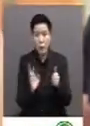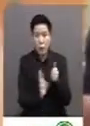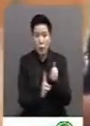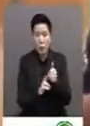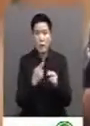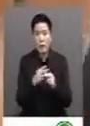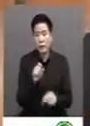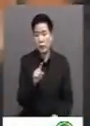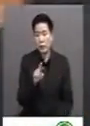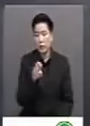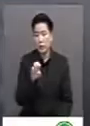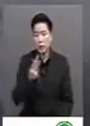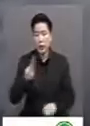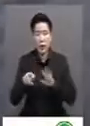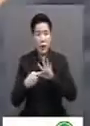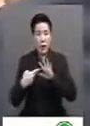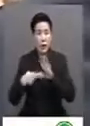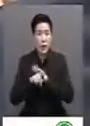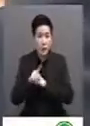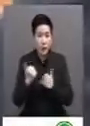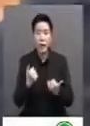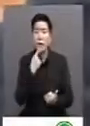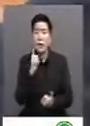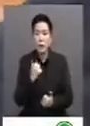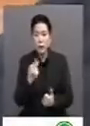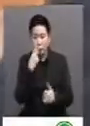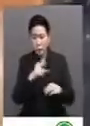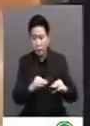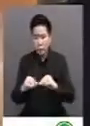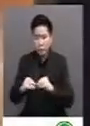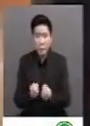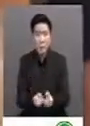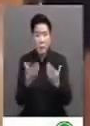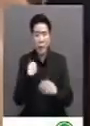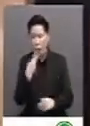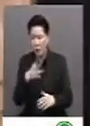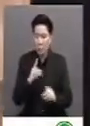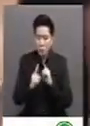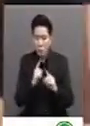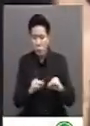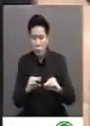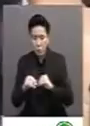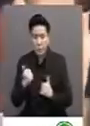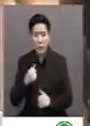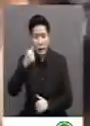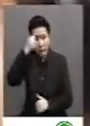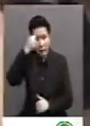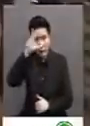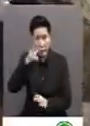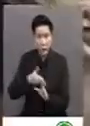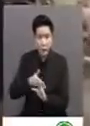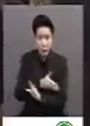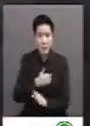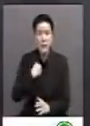าการตำรวจแห่งชาติก็เปิดเผยหลังจากที่มีการประชุมคดีระเบิดนี้นะคะโดยบอกเขาว่าก่อนเกิดเหตุ3วันมีจดหม